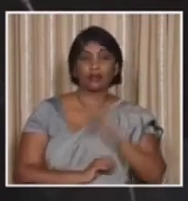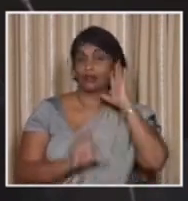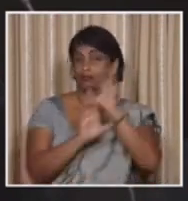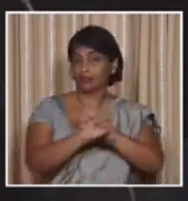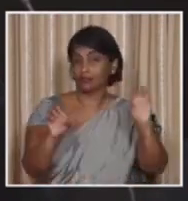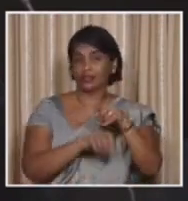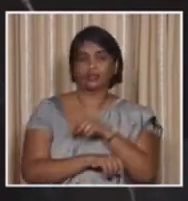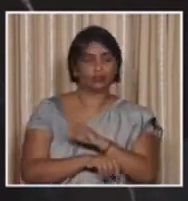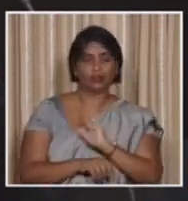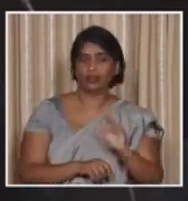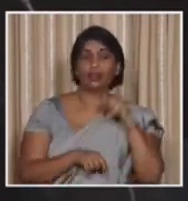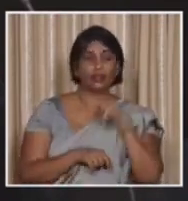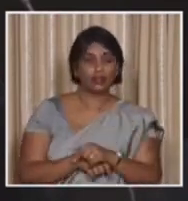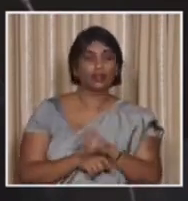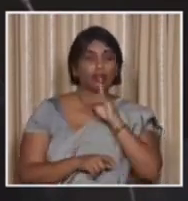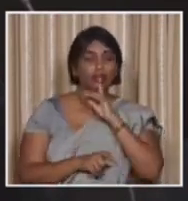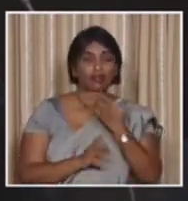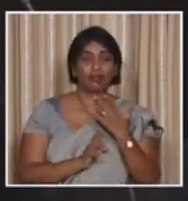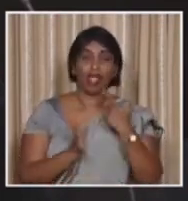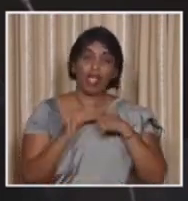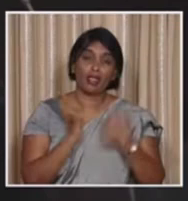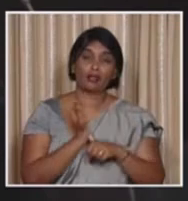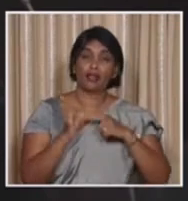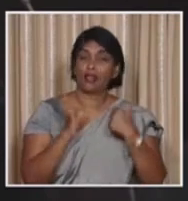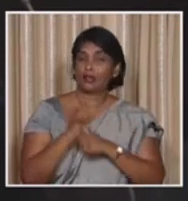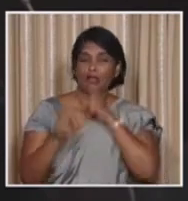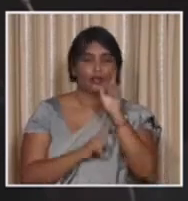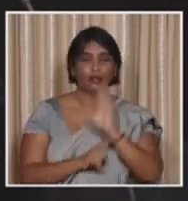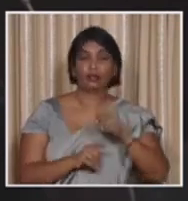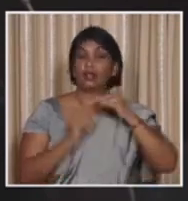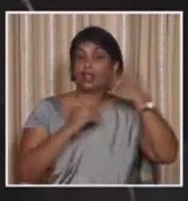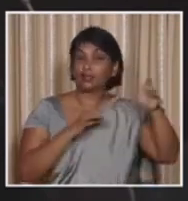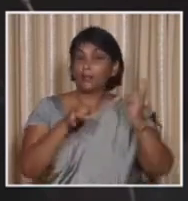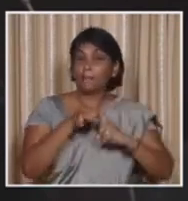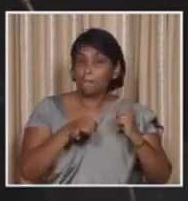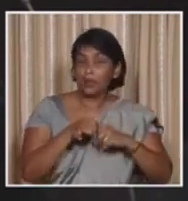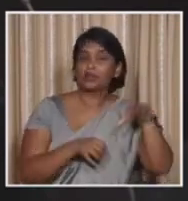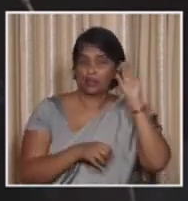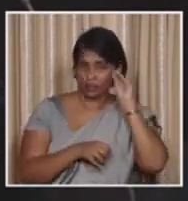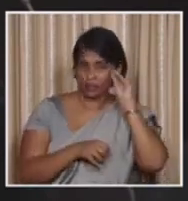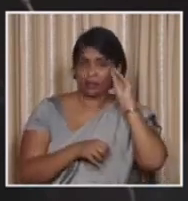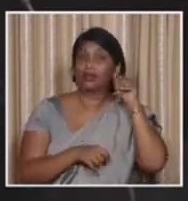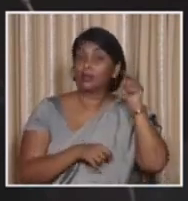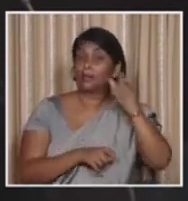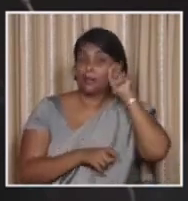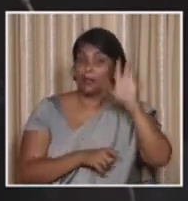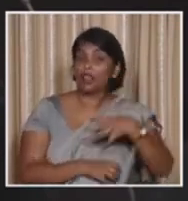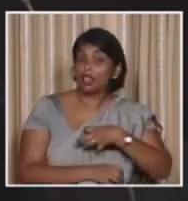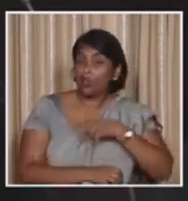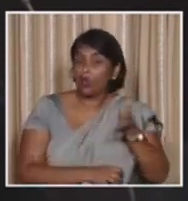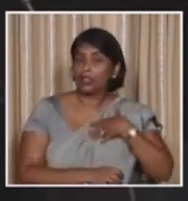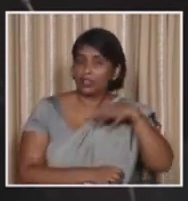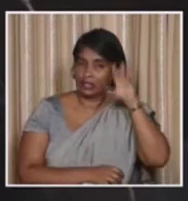ප්‍රකාශ කරන එක නෙවෙයි, මෙතන ඇවිල්ලා නිකන් පනත් ගැන කතා කරන එක නෙවෙයි. එළියේ තියෙන ප්‍රශ්න තේරුම් ගන්න, ඒ මිනිස්සුන්ගේ දුක